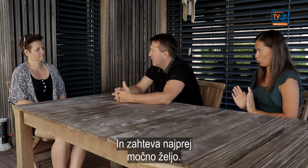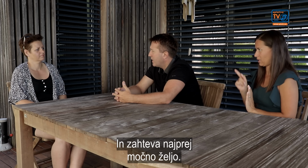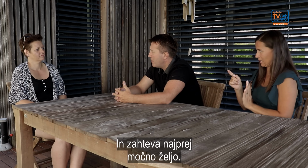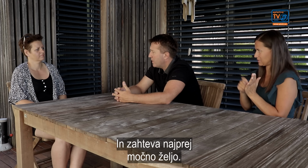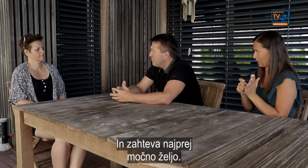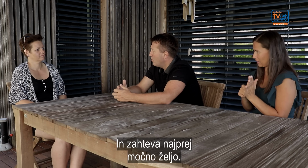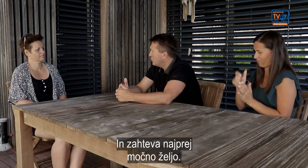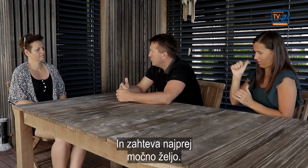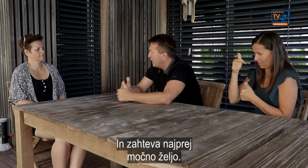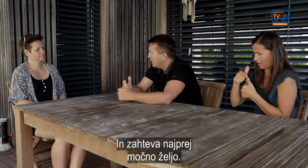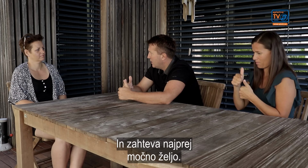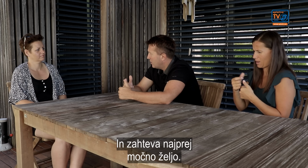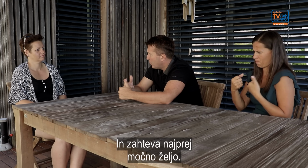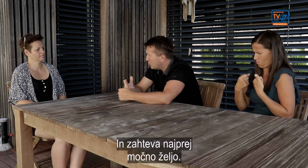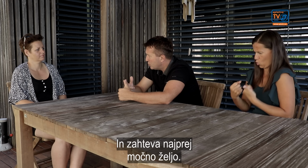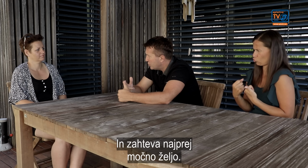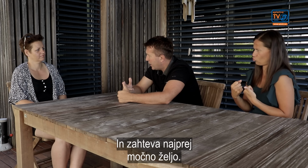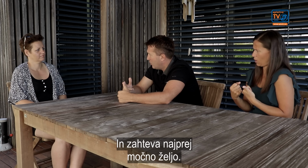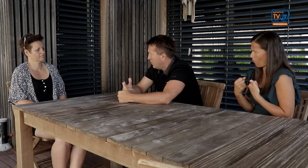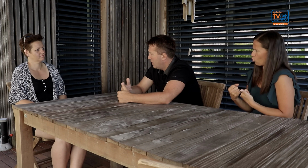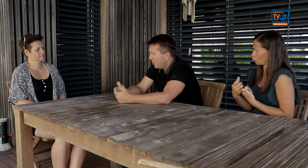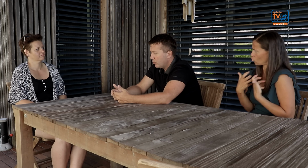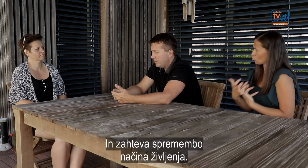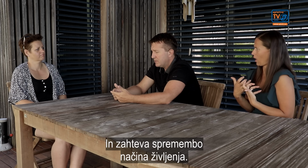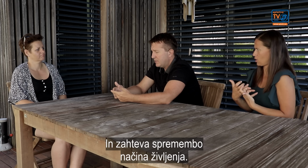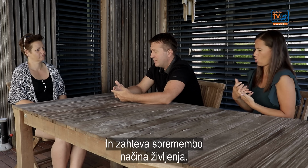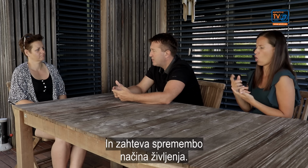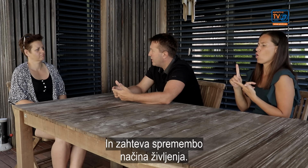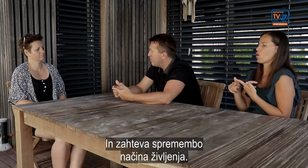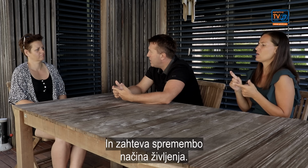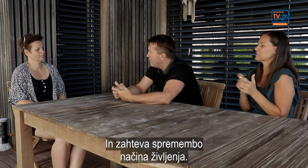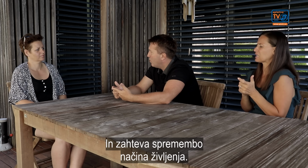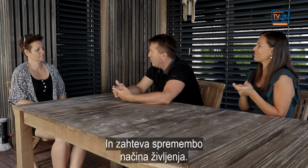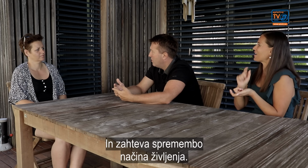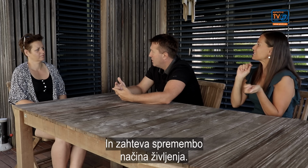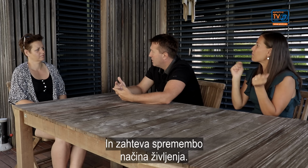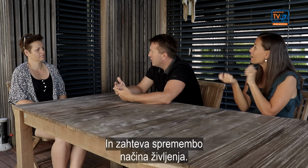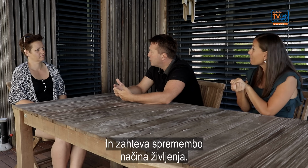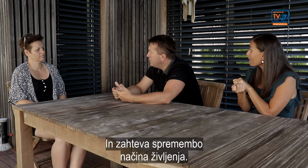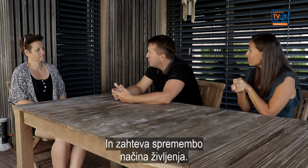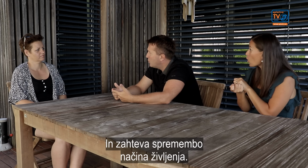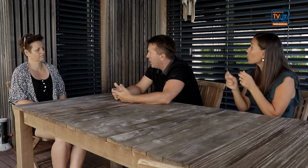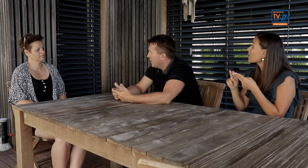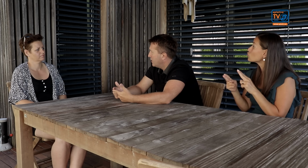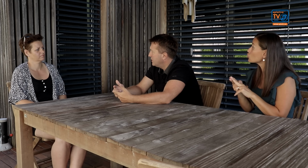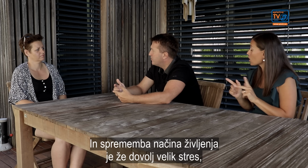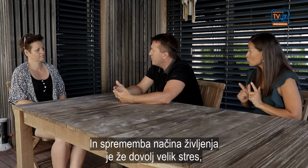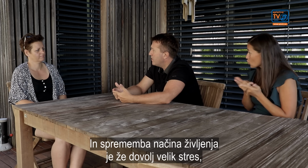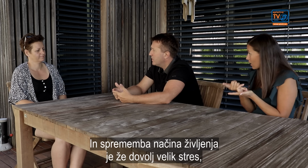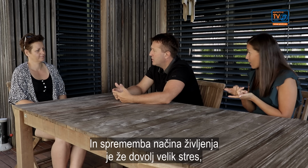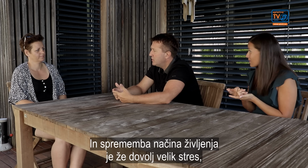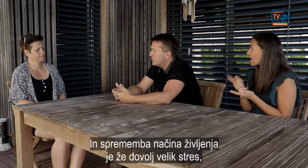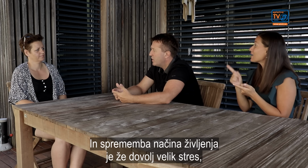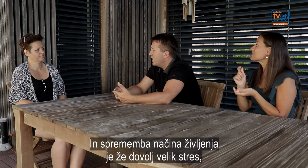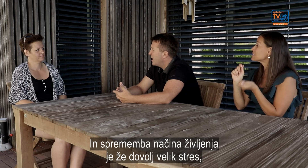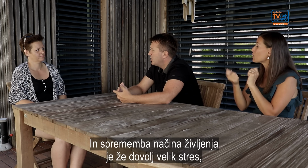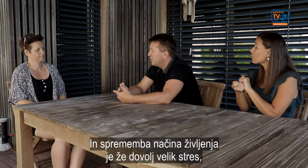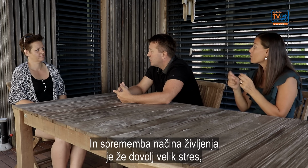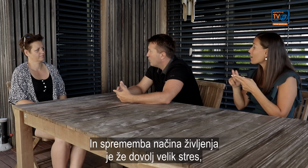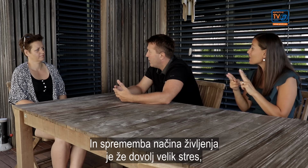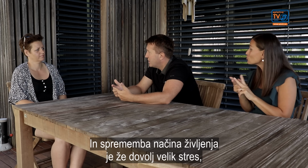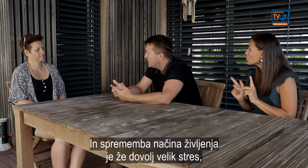zahteva najprej močno željo, potem zahteva spremembo načina življenja. In sprememba načina